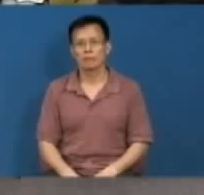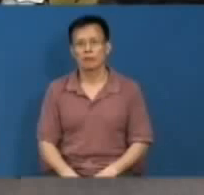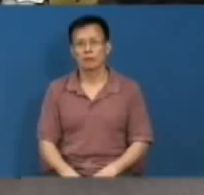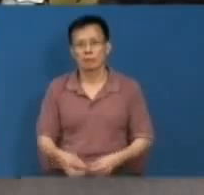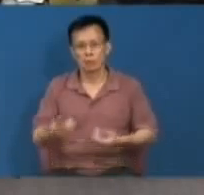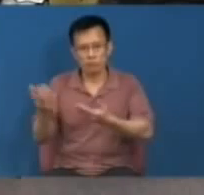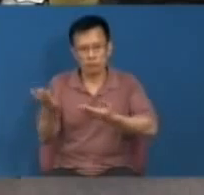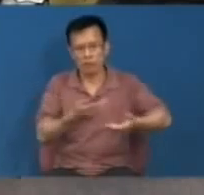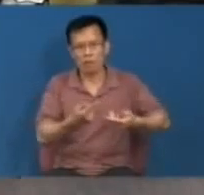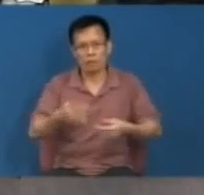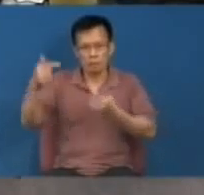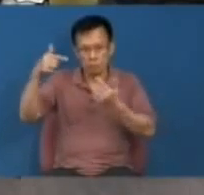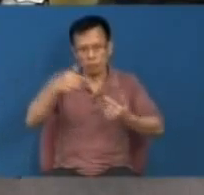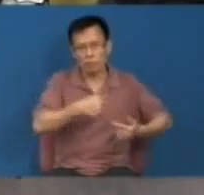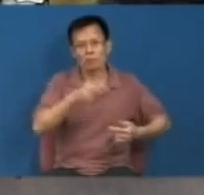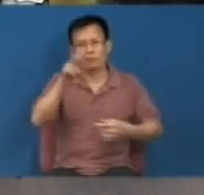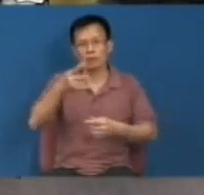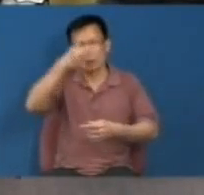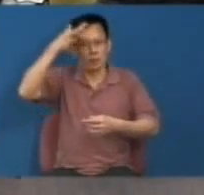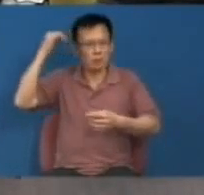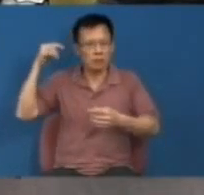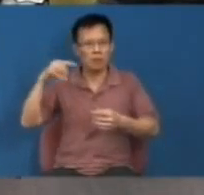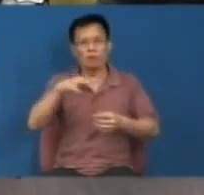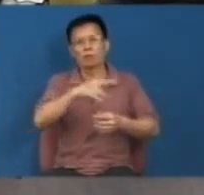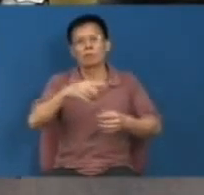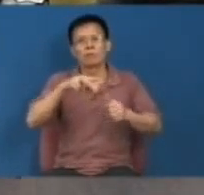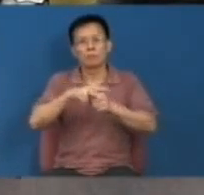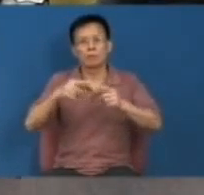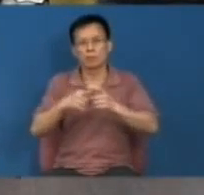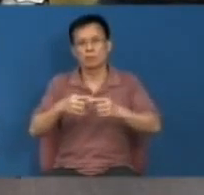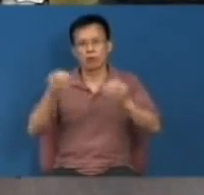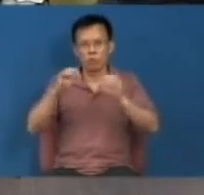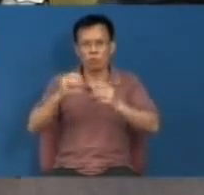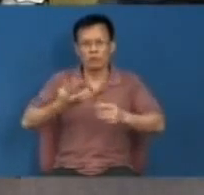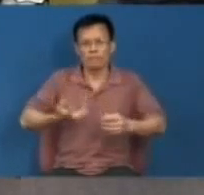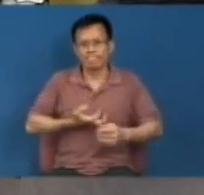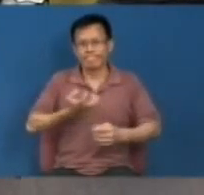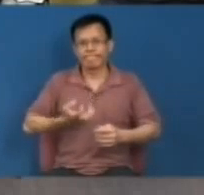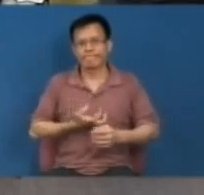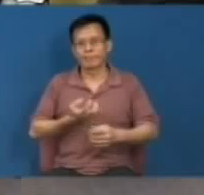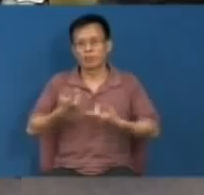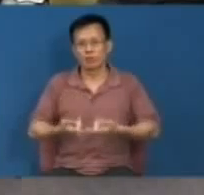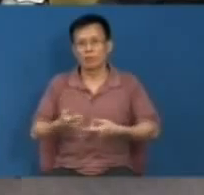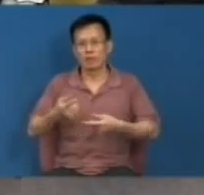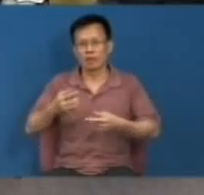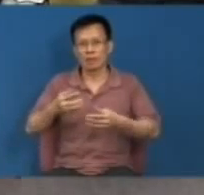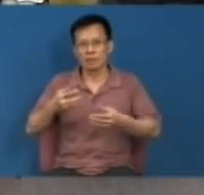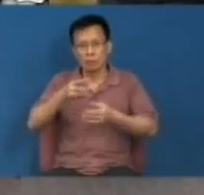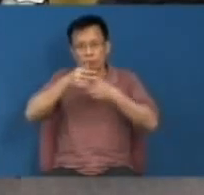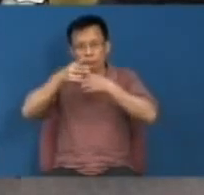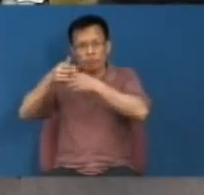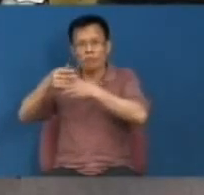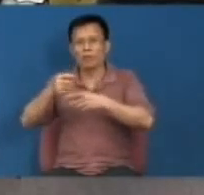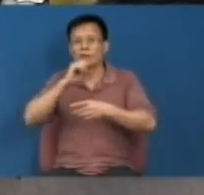歡迎大家仍然收睇我哋呢個係熱浪逼人，越傾咧就越興。雖然我哋呢個直播室都係有呢個冷氣嘅，不